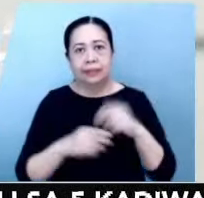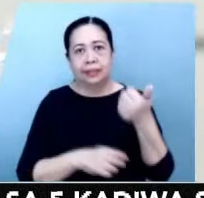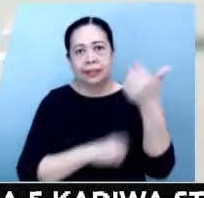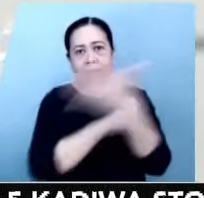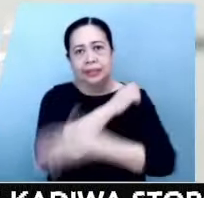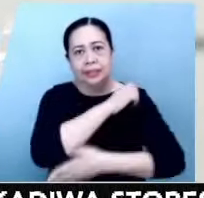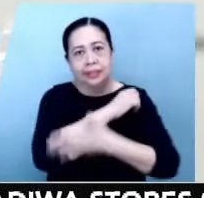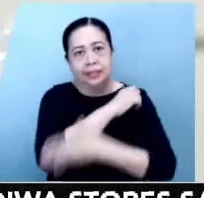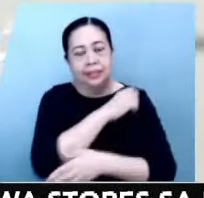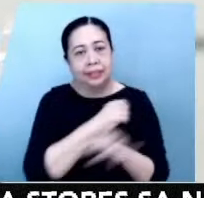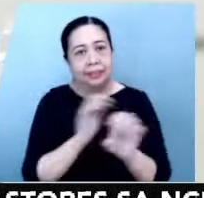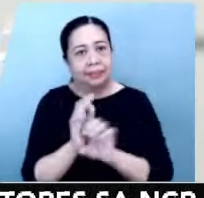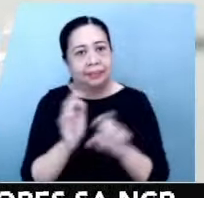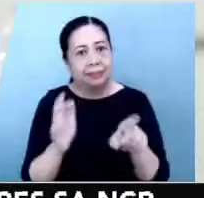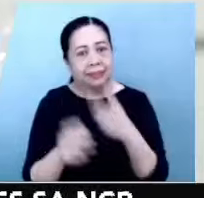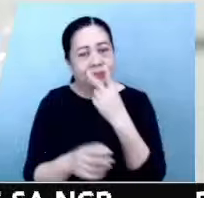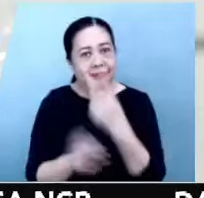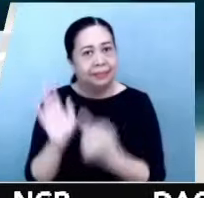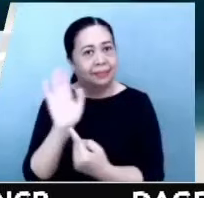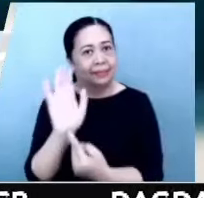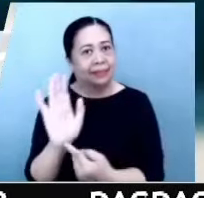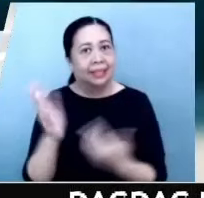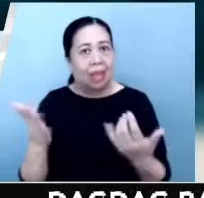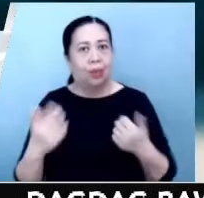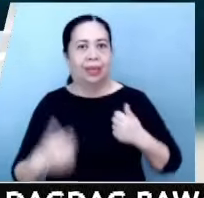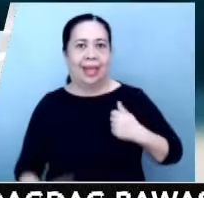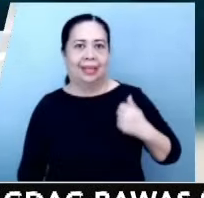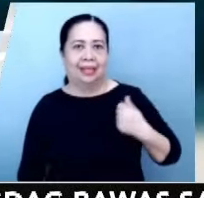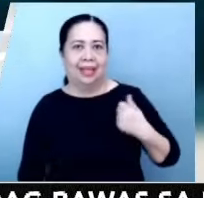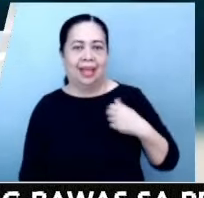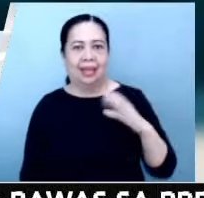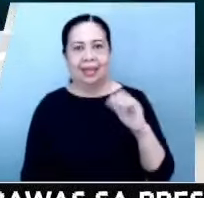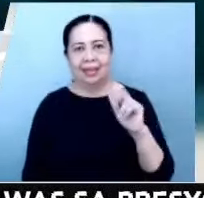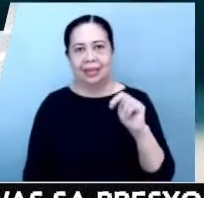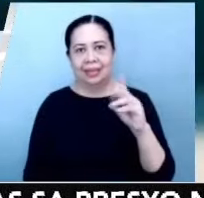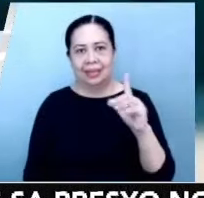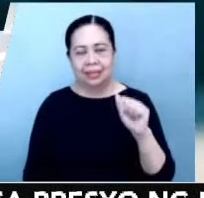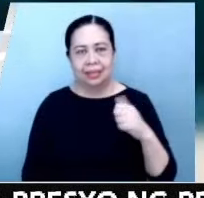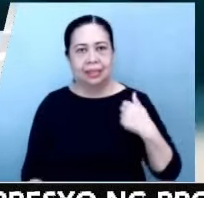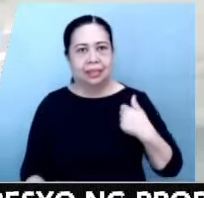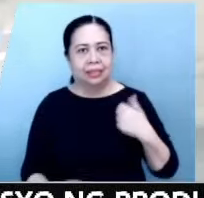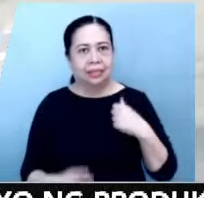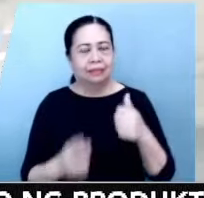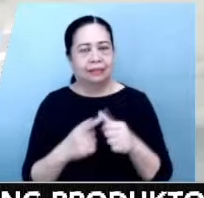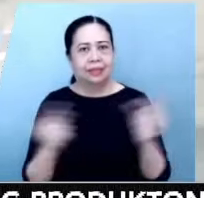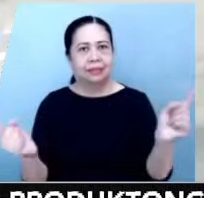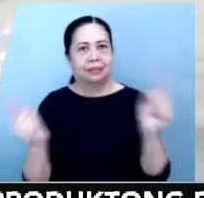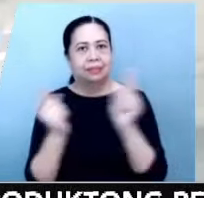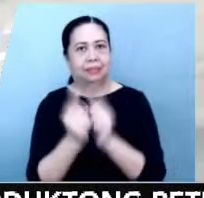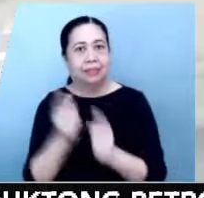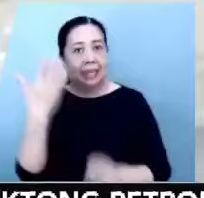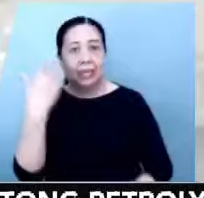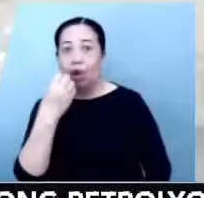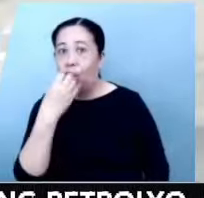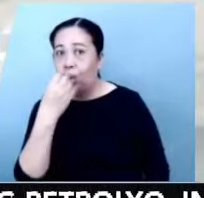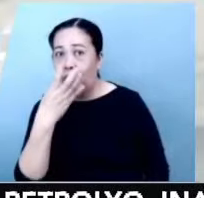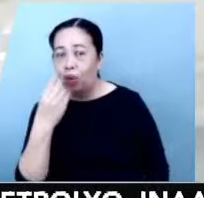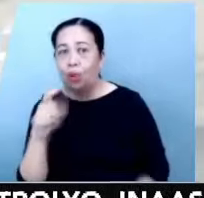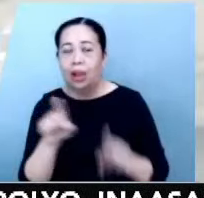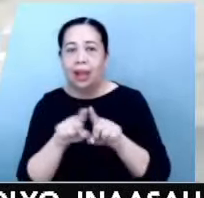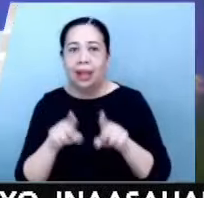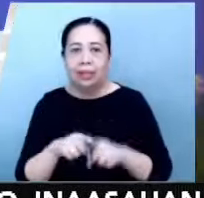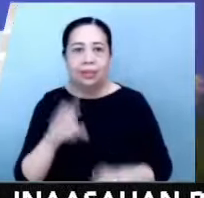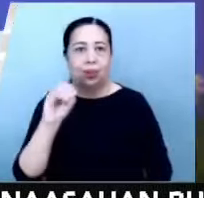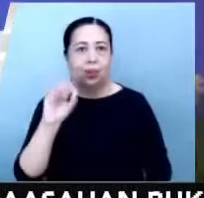sa teaser, nasa Canada na sina Joy at Ethan na unang nagkakilala sa Hong Kong bilang mga overseas Filipino